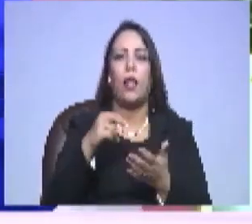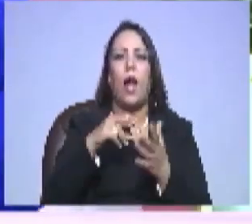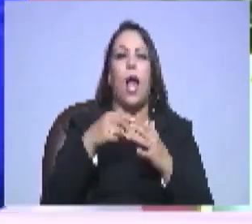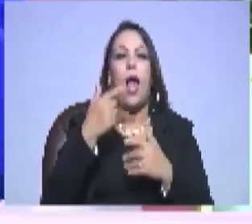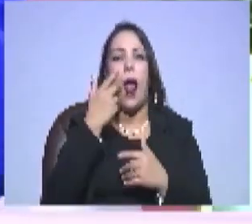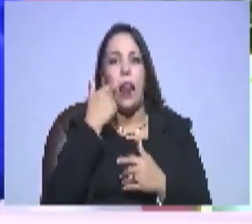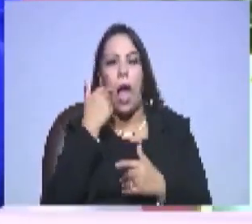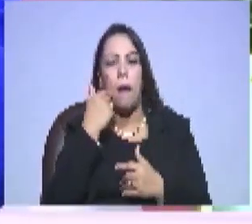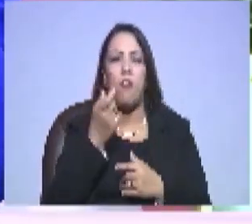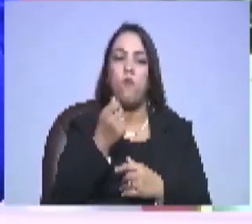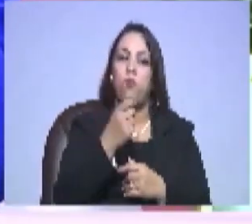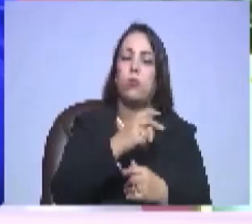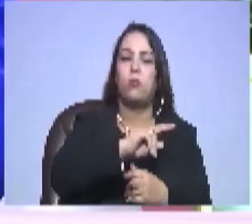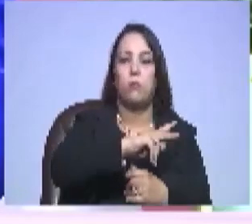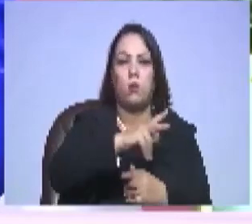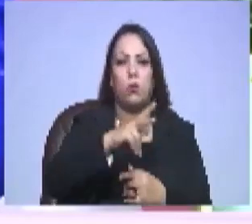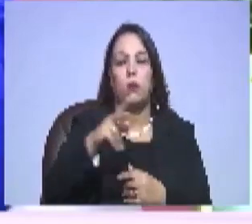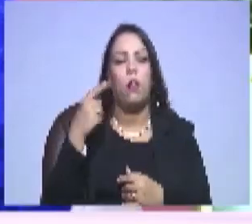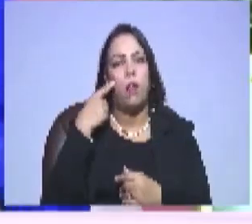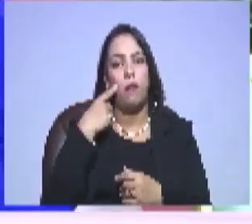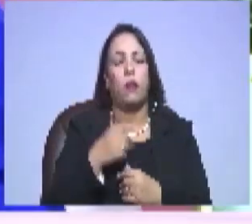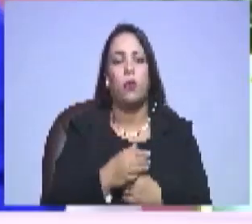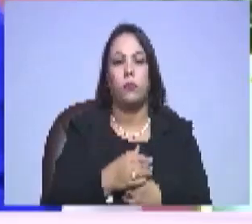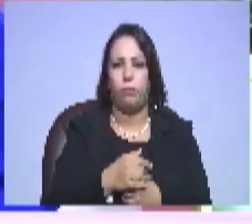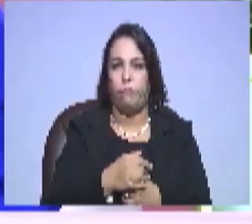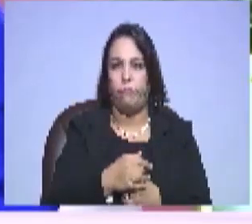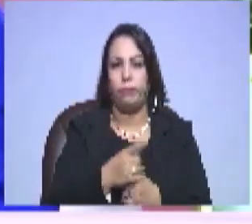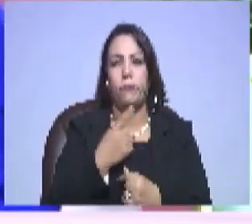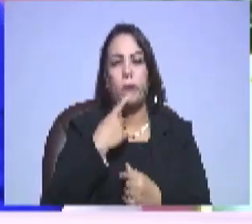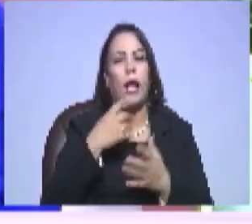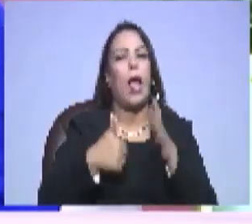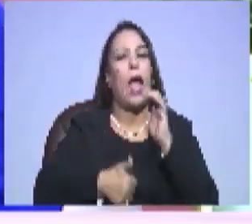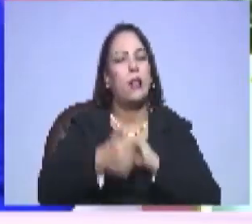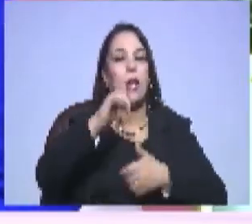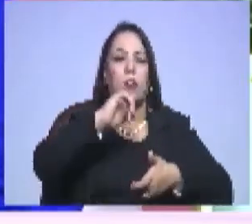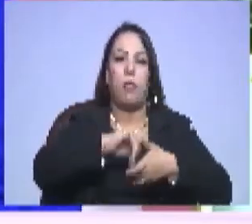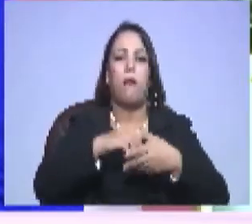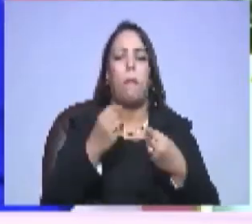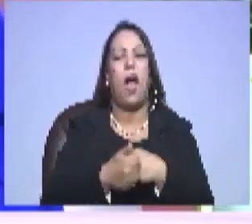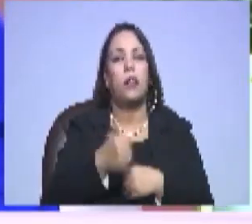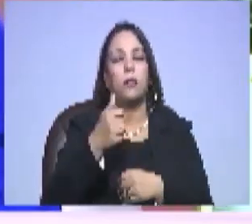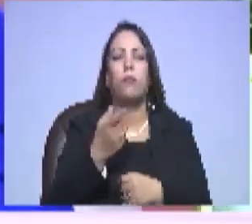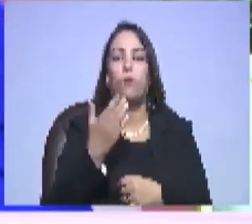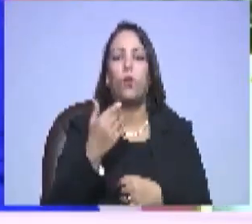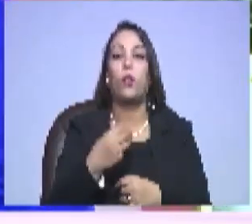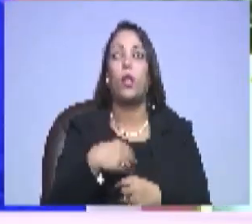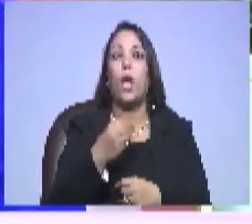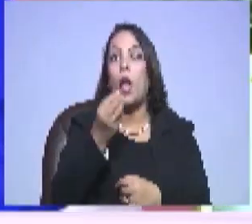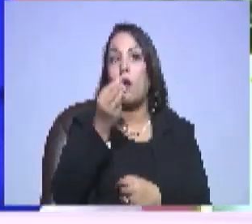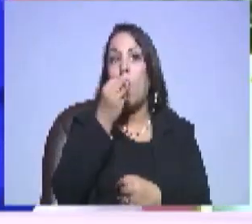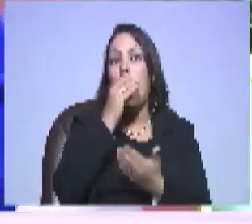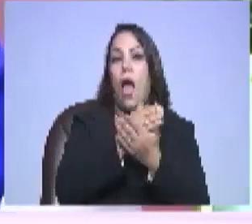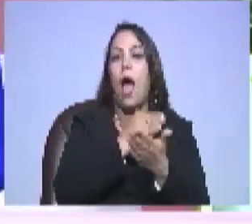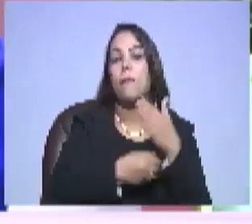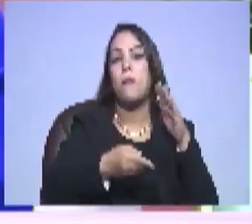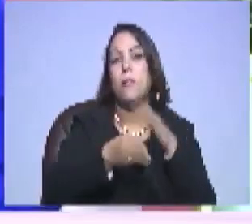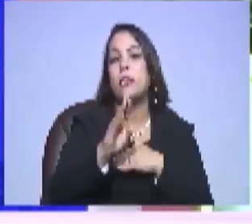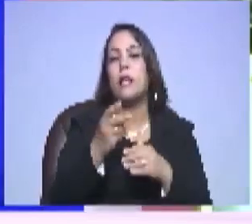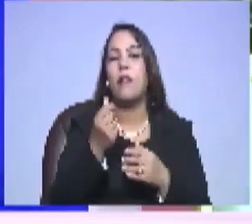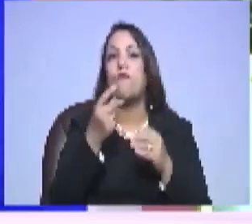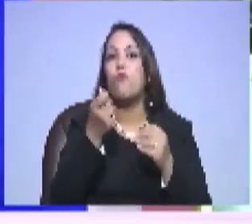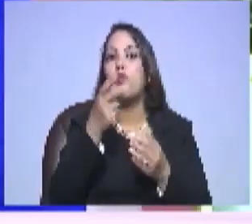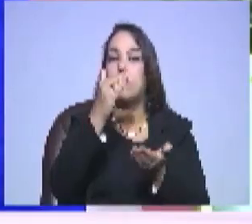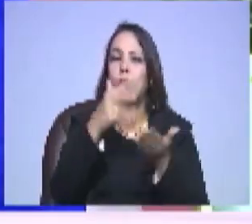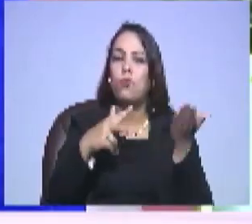المكان الفلاني بالاسعار الفلانيه طب ما تيجي نعمل انا وانت دي الاحلى فهقولك ايه ايه رايك تتغدى قبل ما تنزل يبقى وفرت